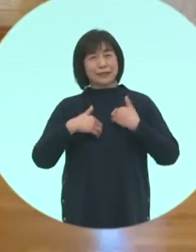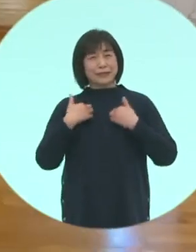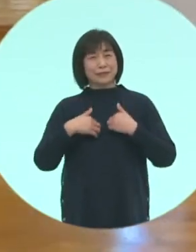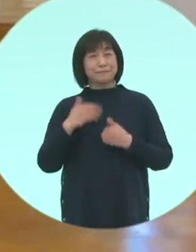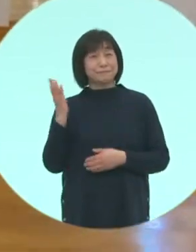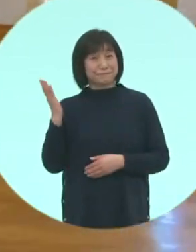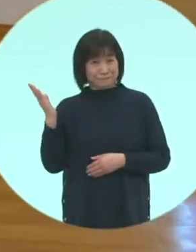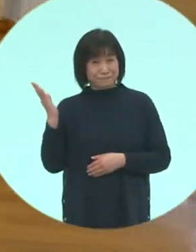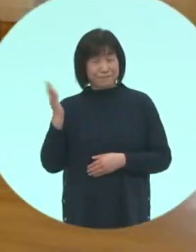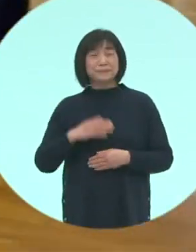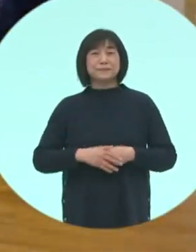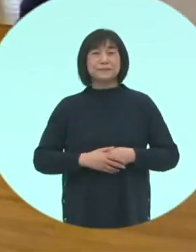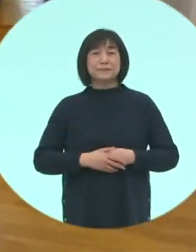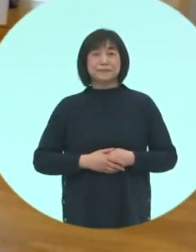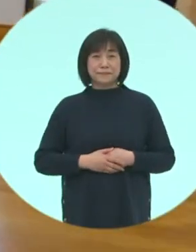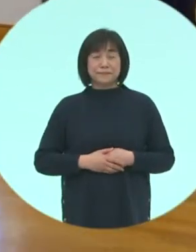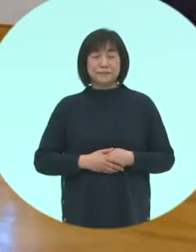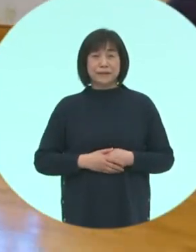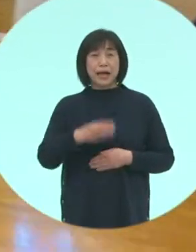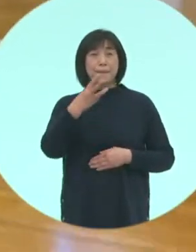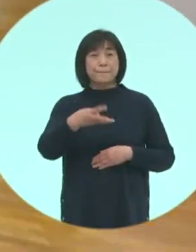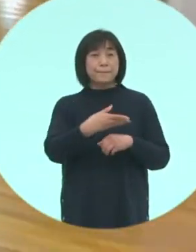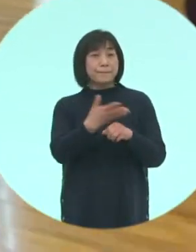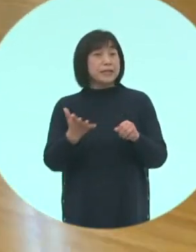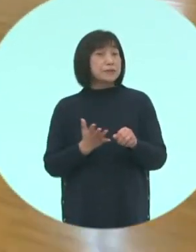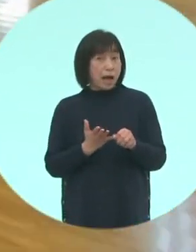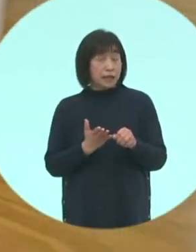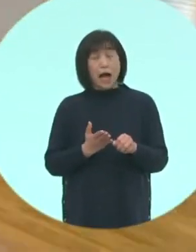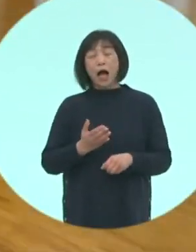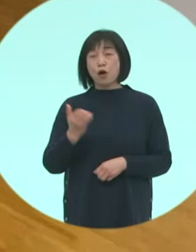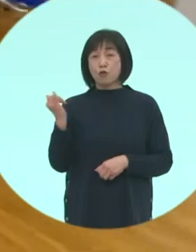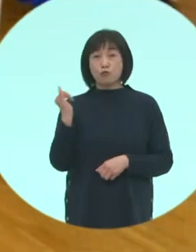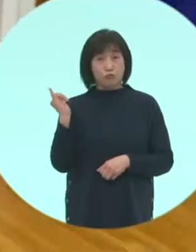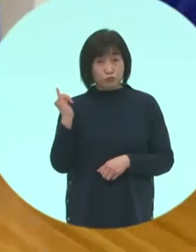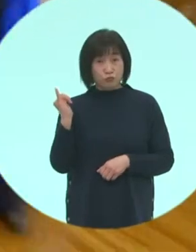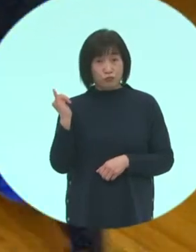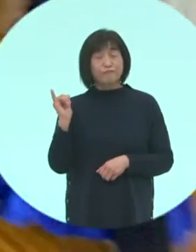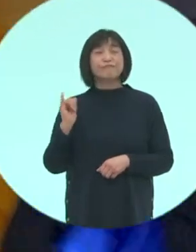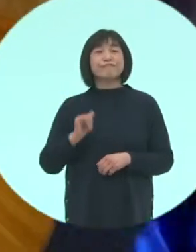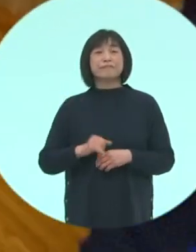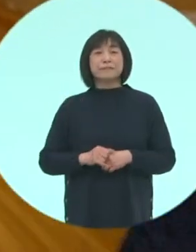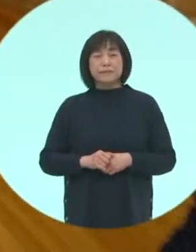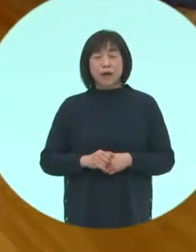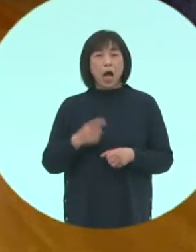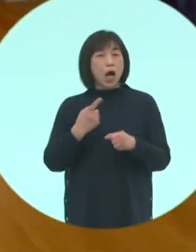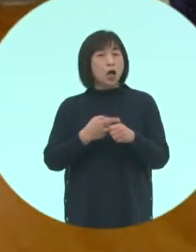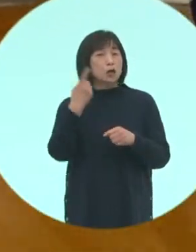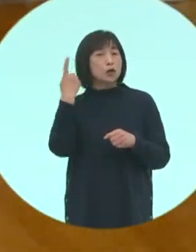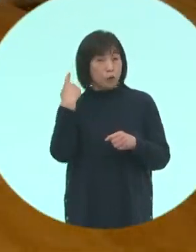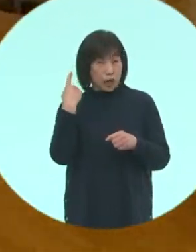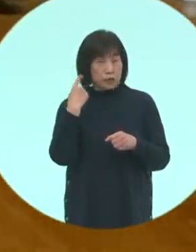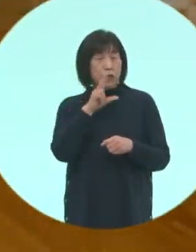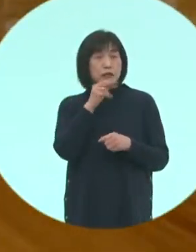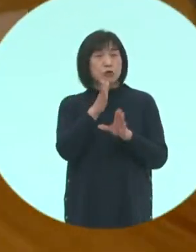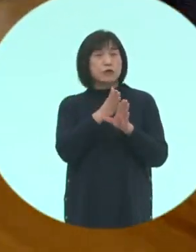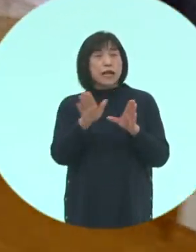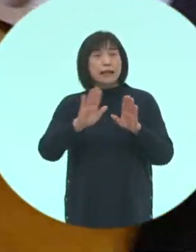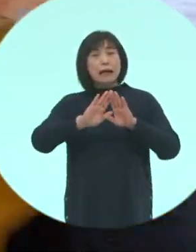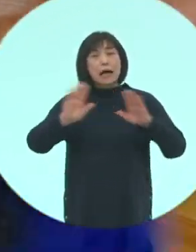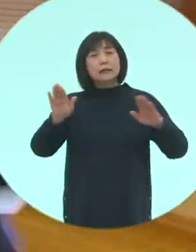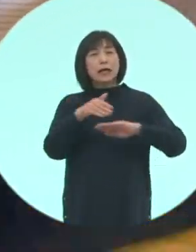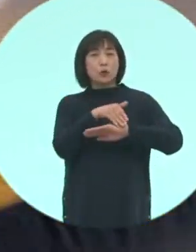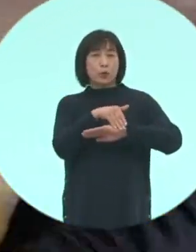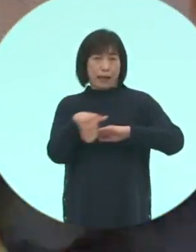三島悟さん、妙子さんご夫妻は 昨年岐阜県で開催される予定だ